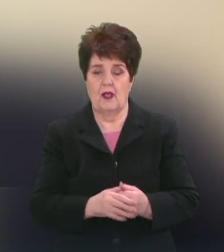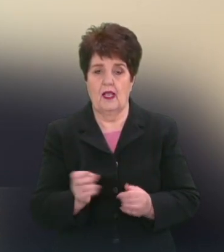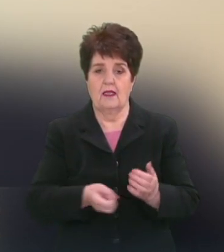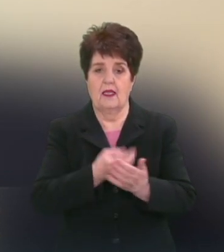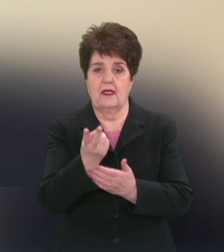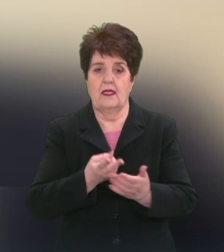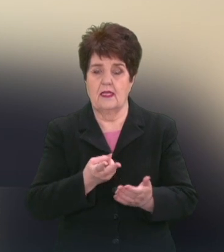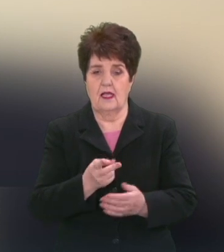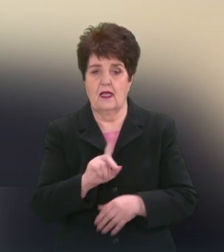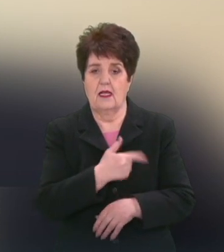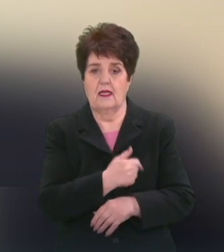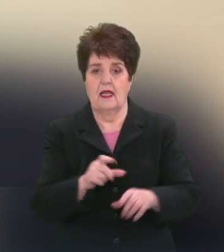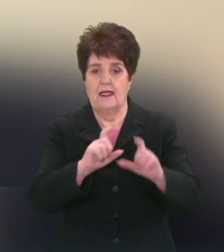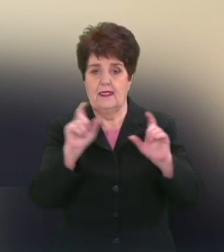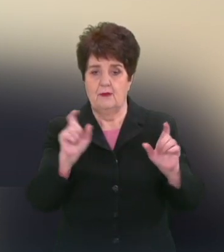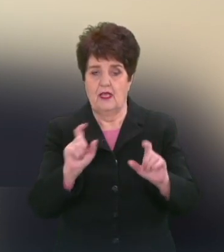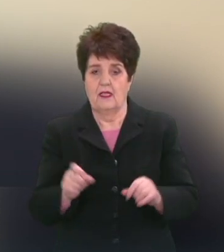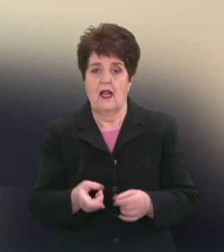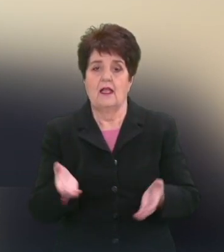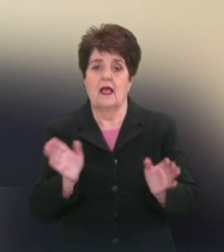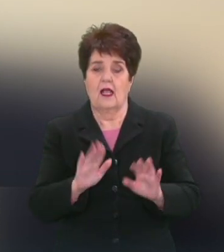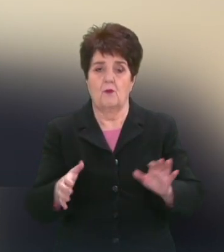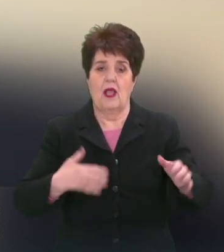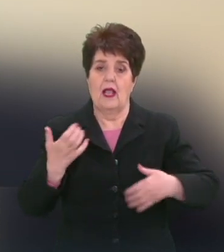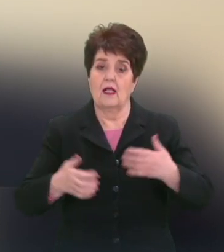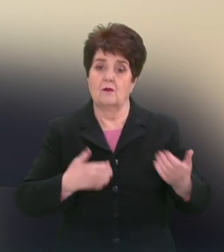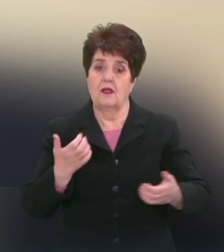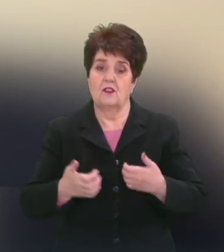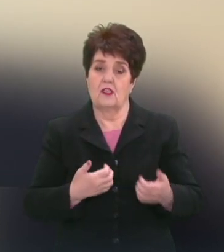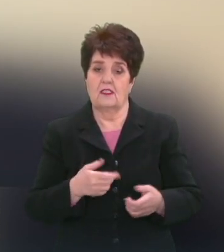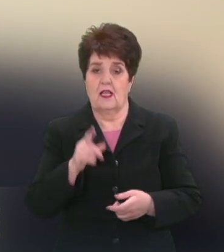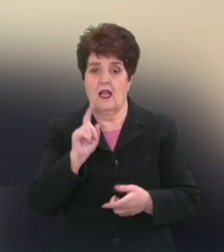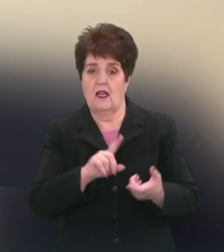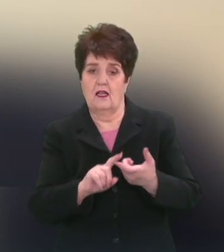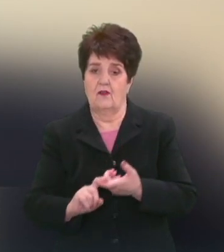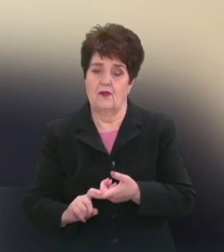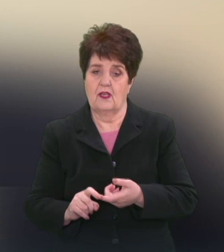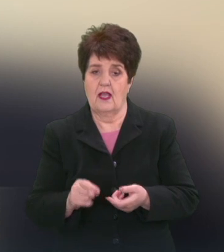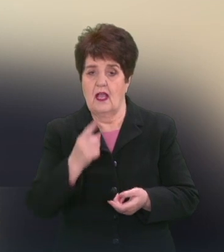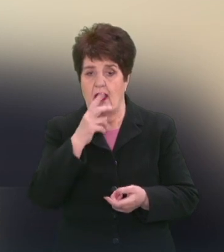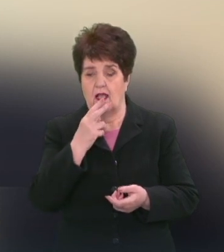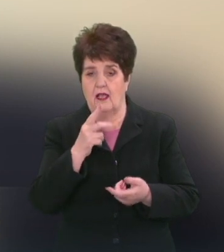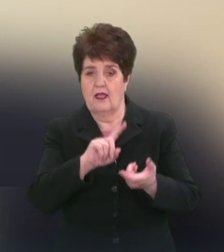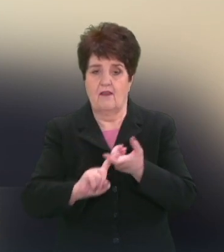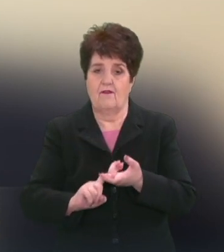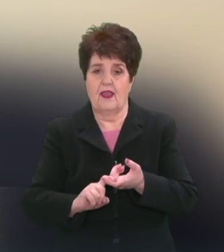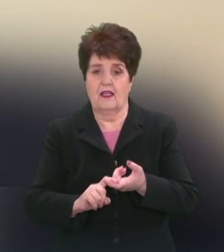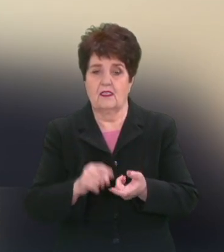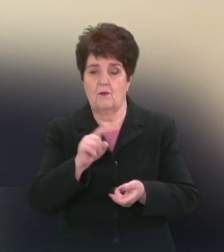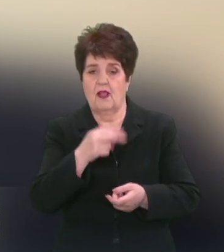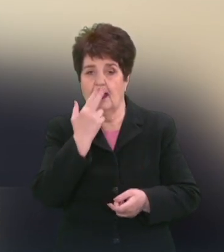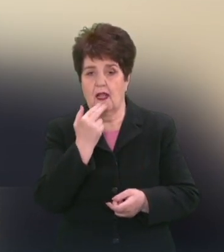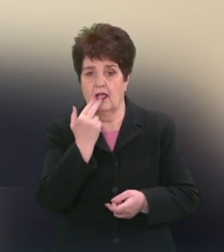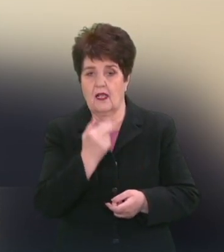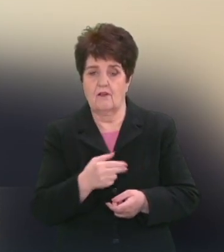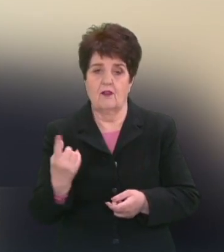interneri în spitalele pentru copii, dar rămânem îngrijorați cu referire la infecția confirmată prin gripă, care